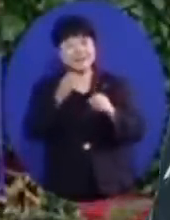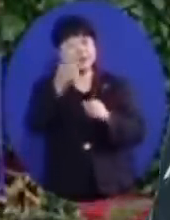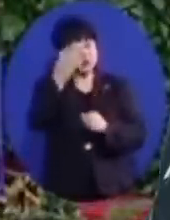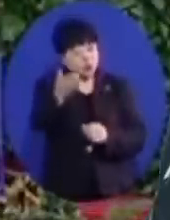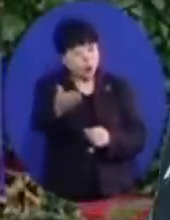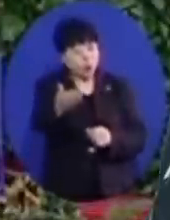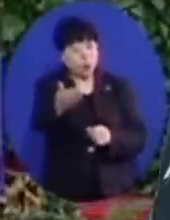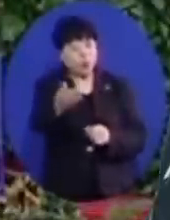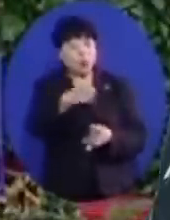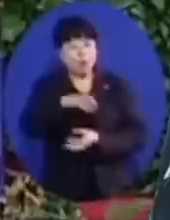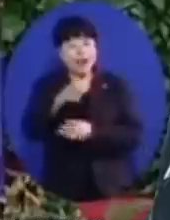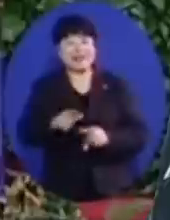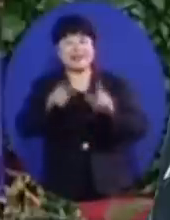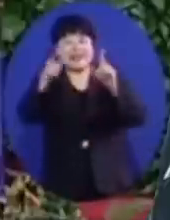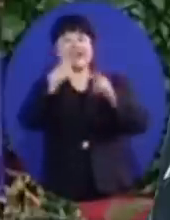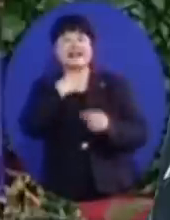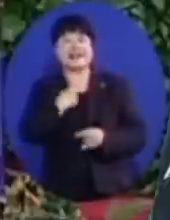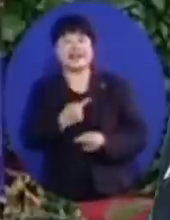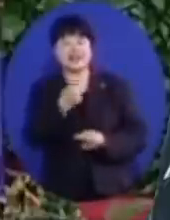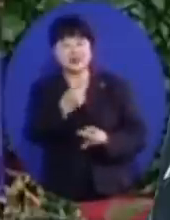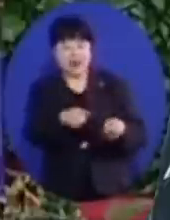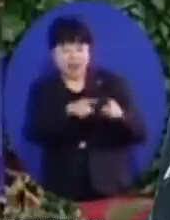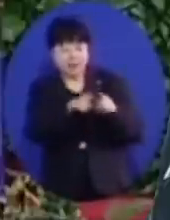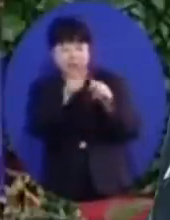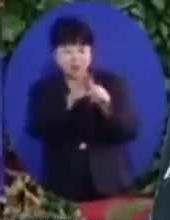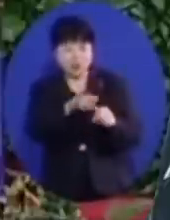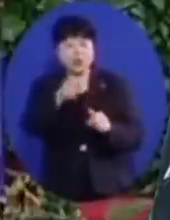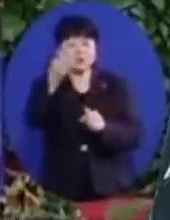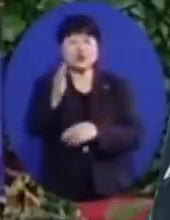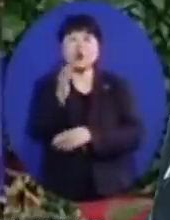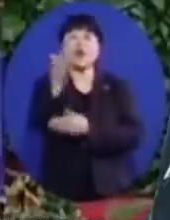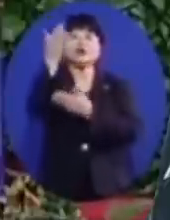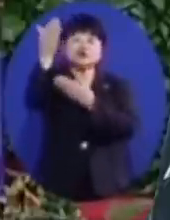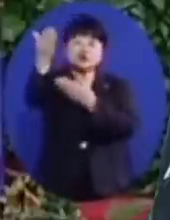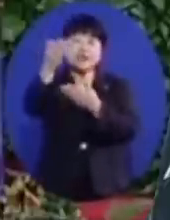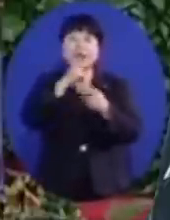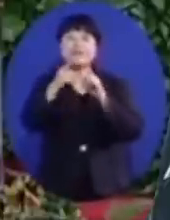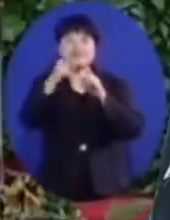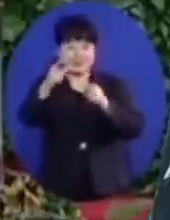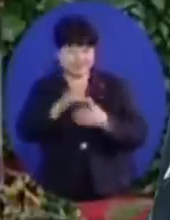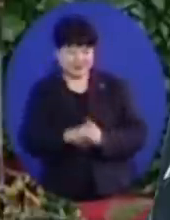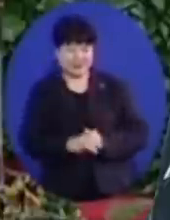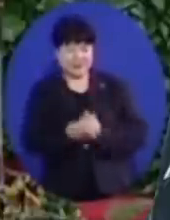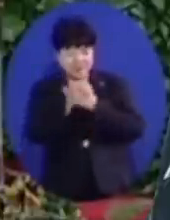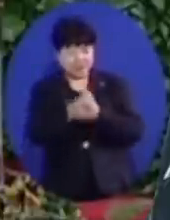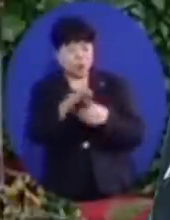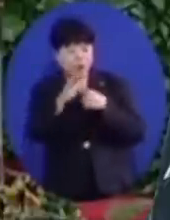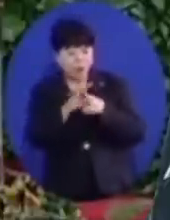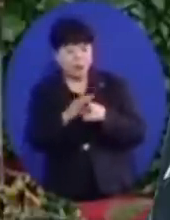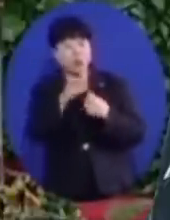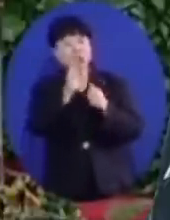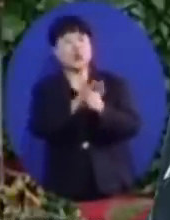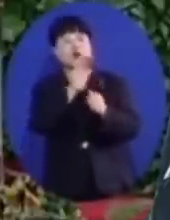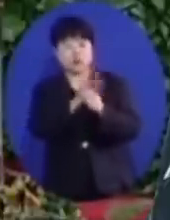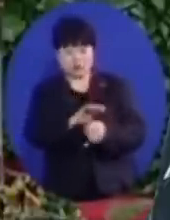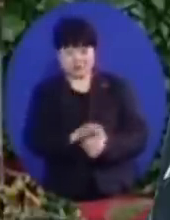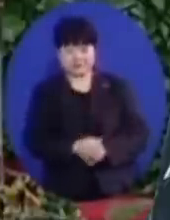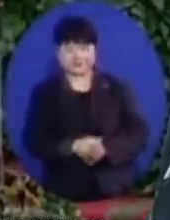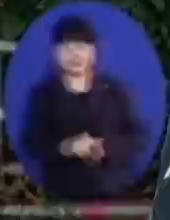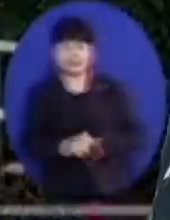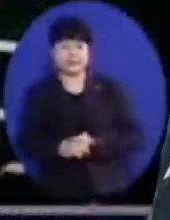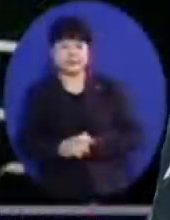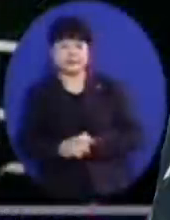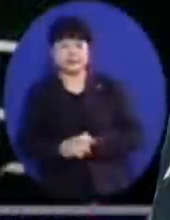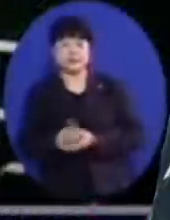응답하리라 그들이 환난다 할 때 내가 그와 함께 하여 그를 던지고 영화롭게 하겠다고 주님 말씀하셨으니 기도하면 역사해 주는 것입니다